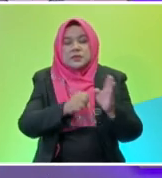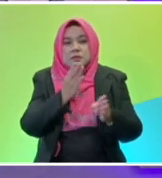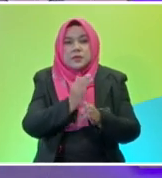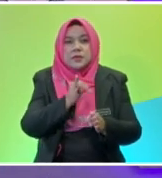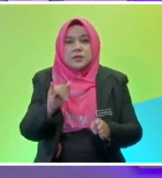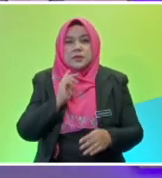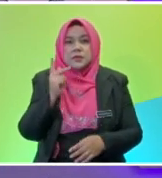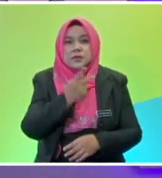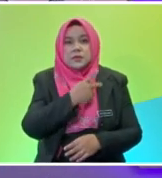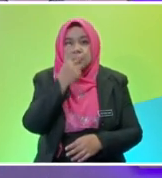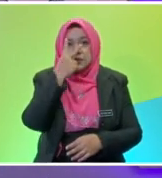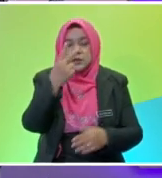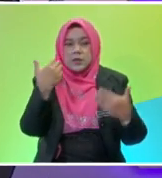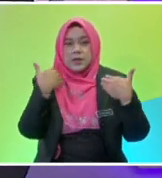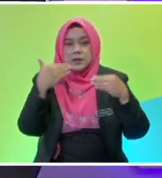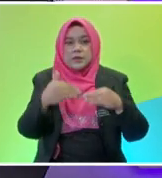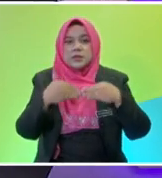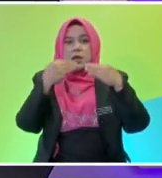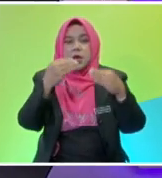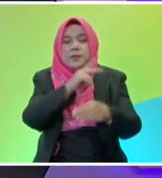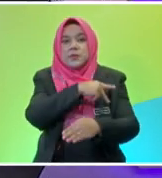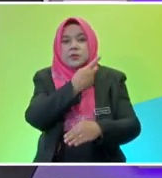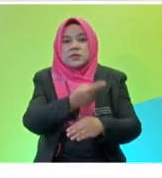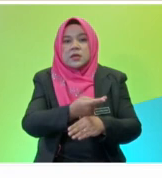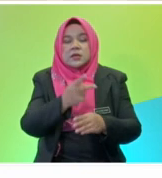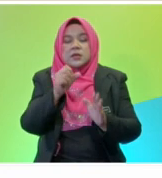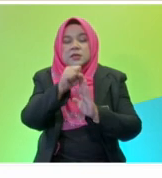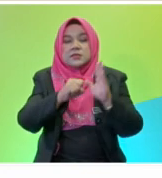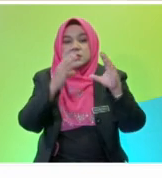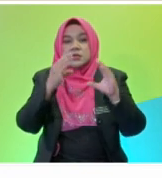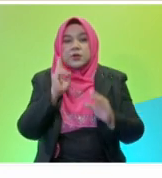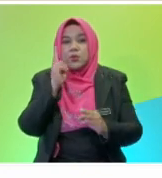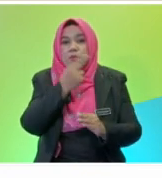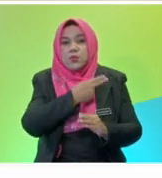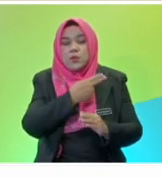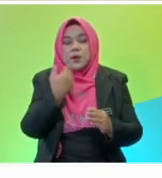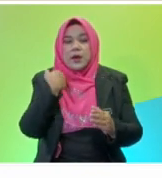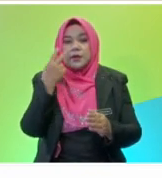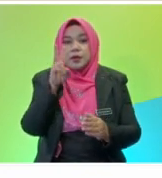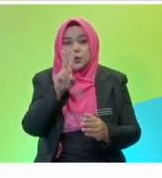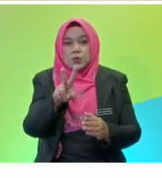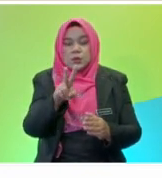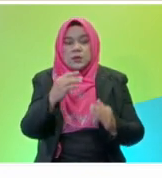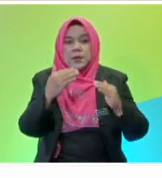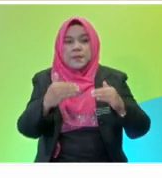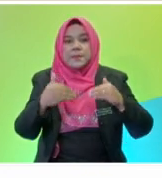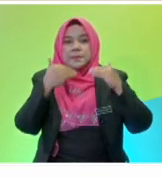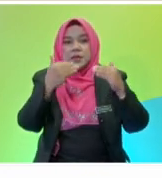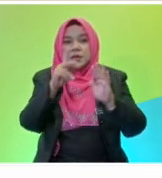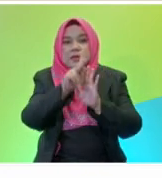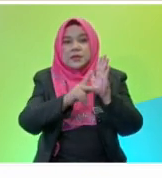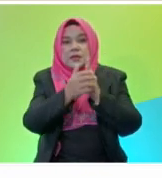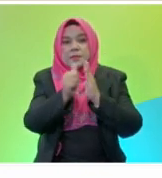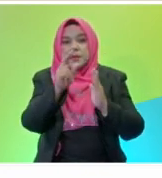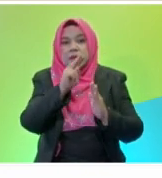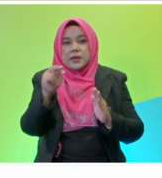Sebenarnya ada tahap penguasa secara umum Oke secara umum ini maksudnya ada dua lah yang pertama sekali membina kemahiran dan yang kedua